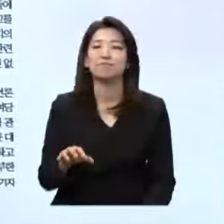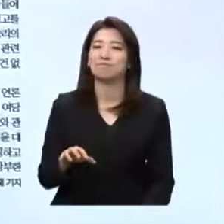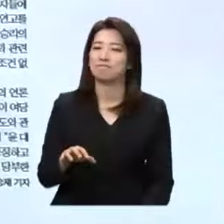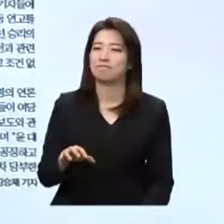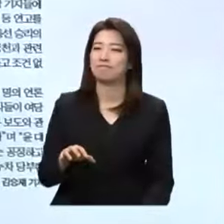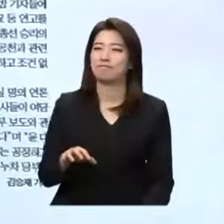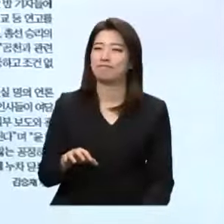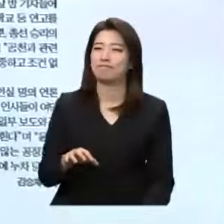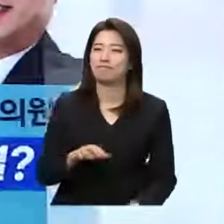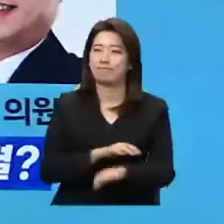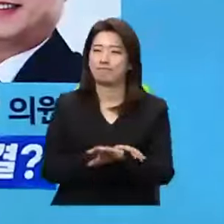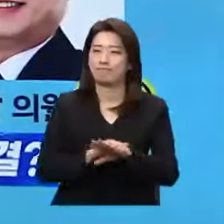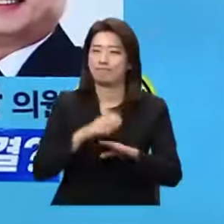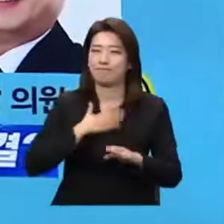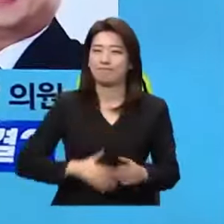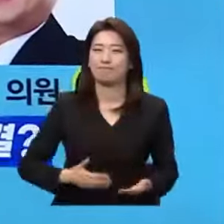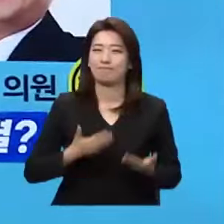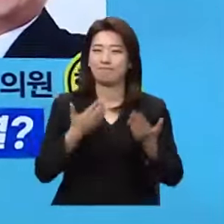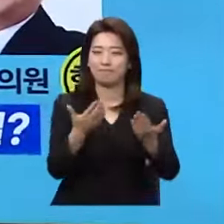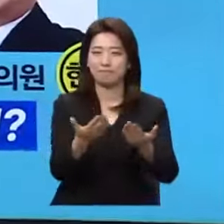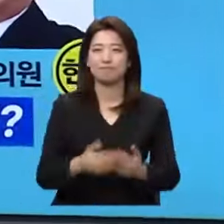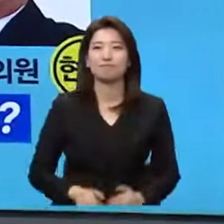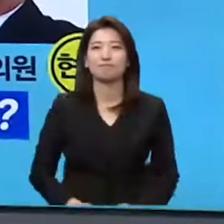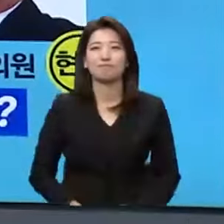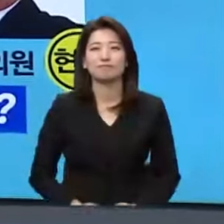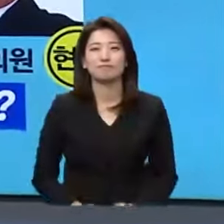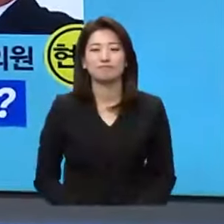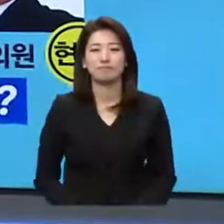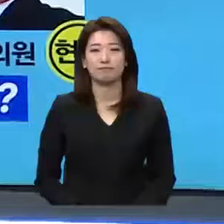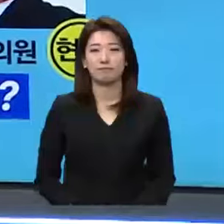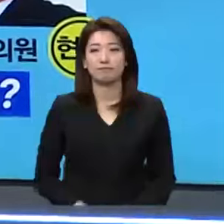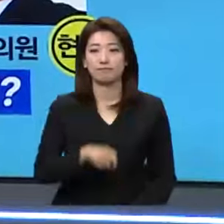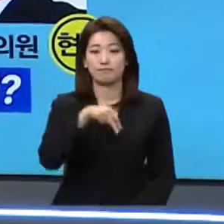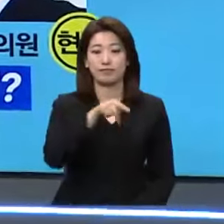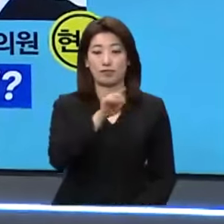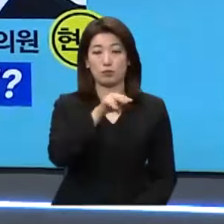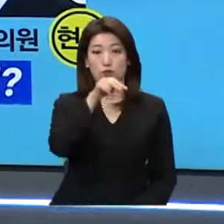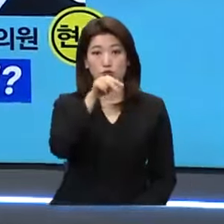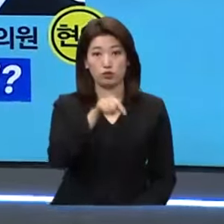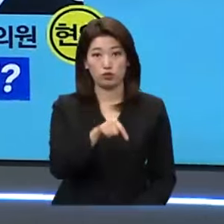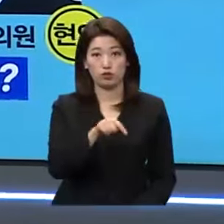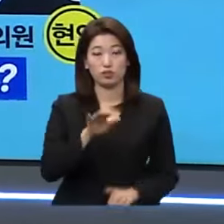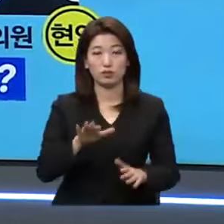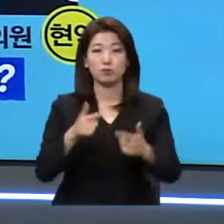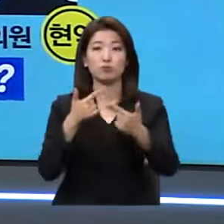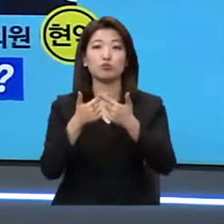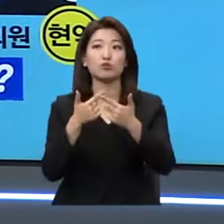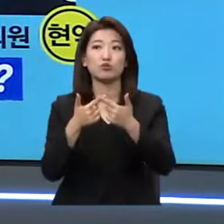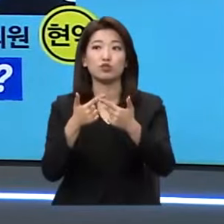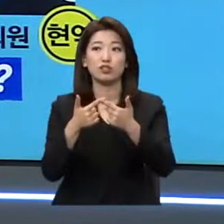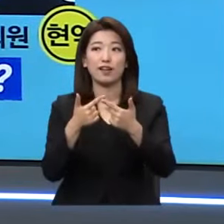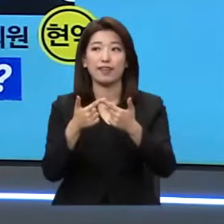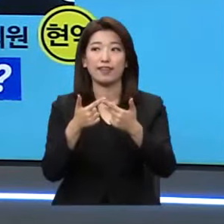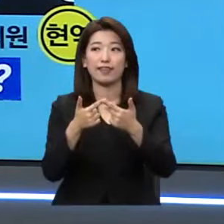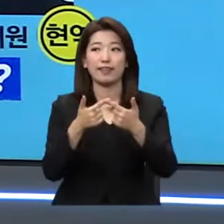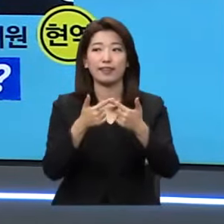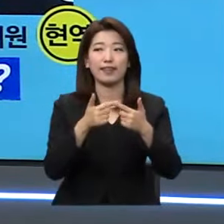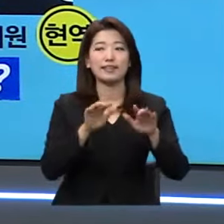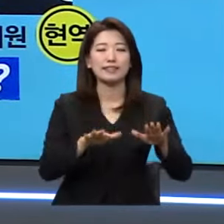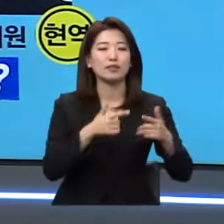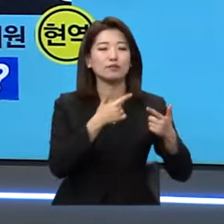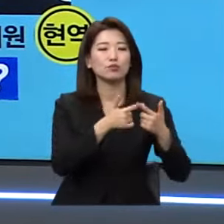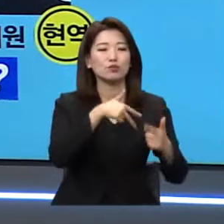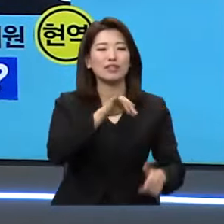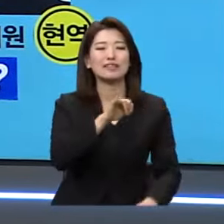좀 지도를 그려봤습니다 이겁니다 일단 서명수 의원은 지금 현재 부산 진갑 있니다 부산 진갑요 지역이에요